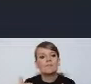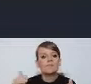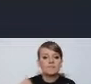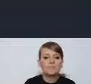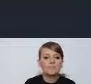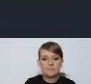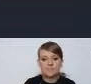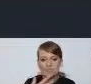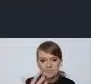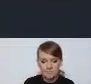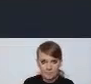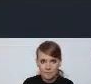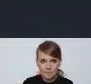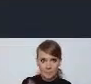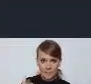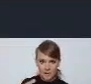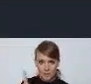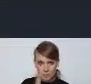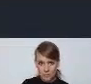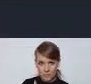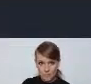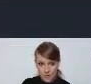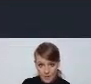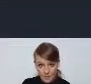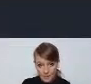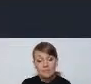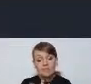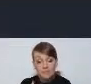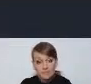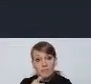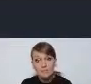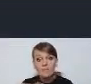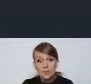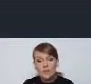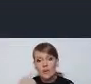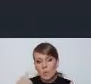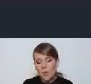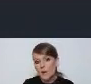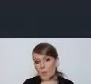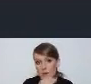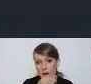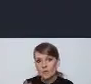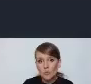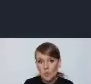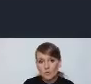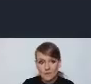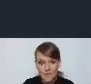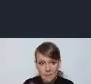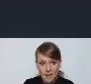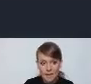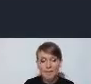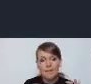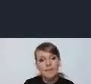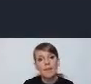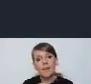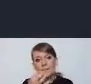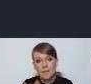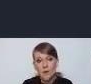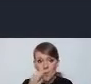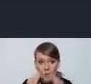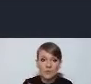publiczno-prywatne? Tam, gdzie możemy poprawić sposób zarządzania majątkiem. No i teraz parę słów powiedzieć o tym, czy warto,